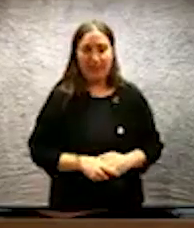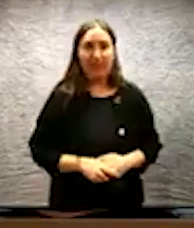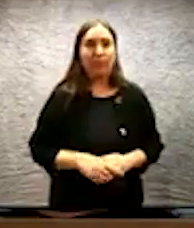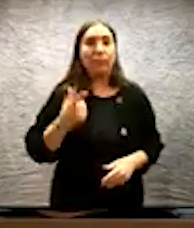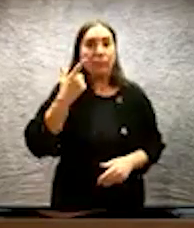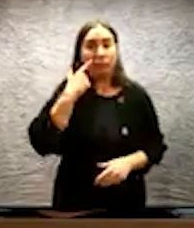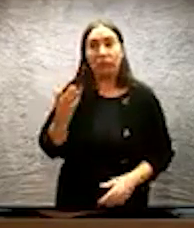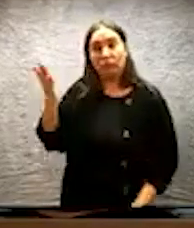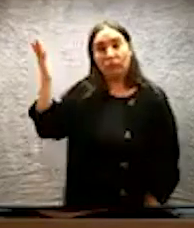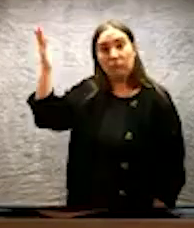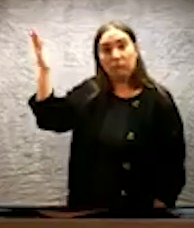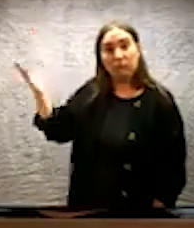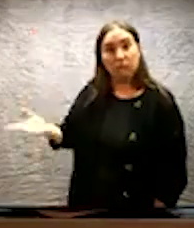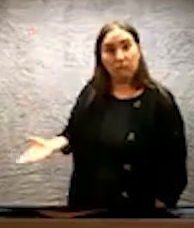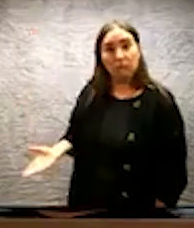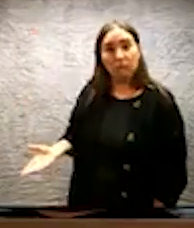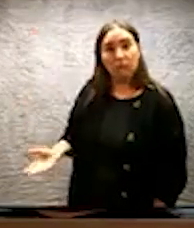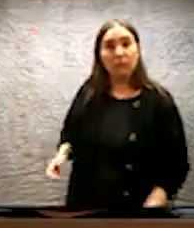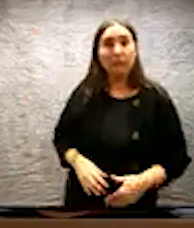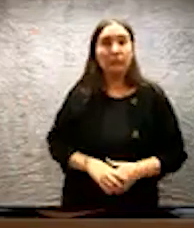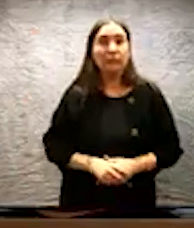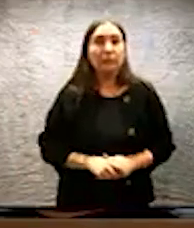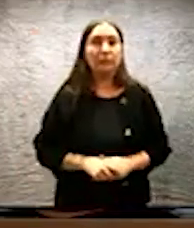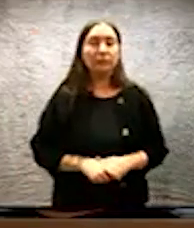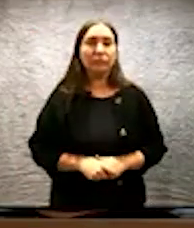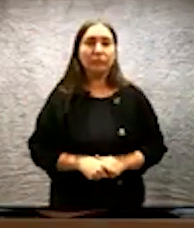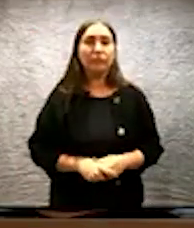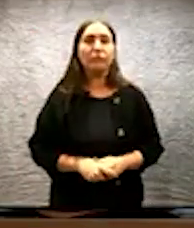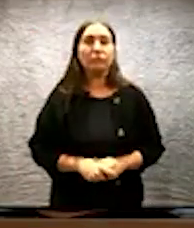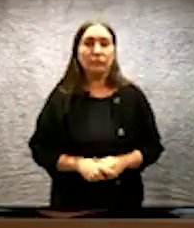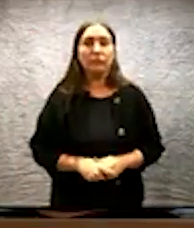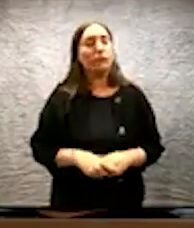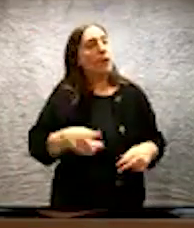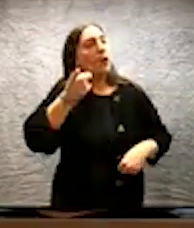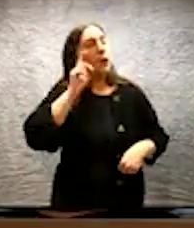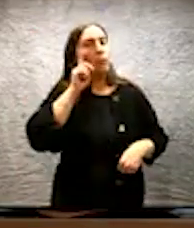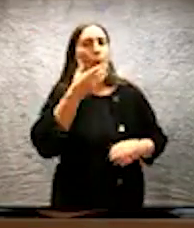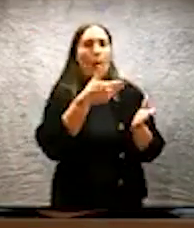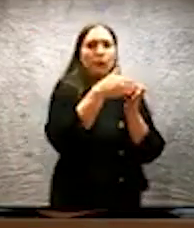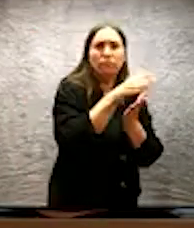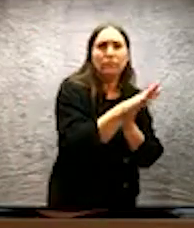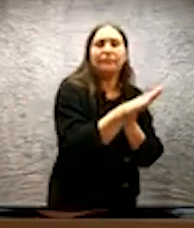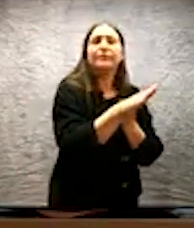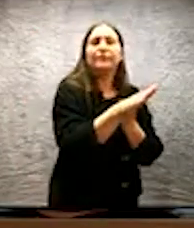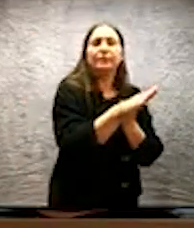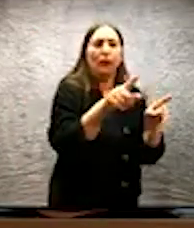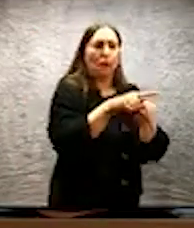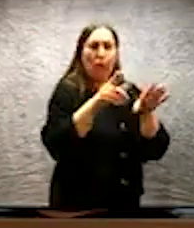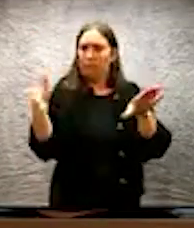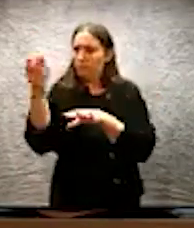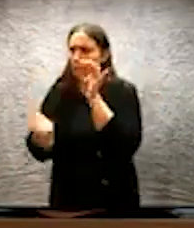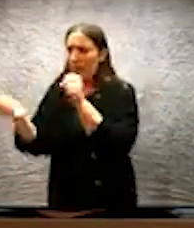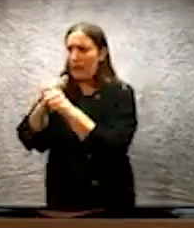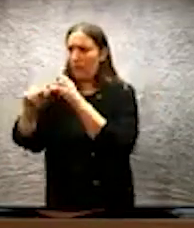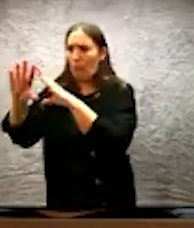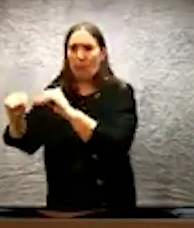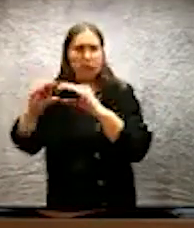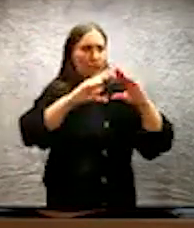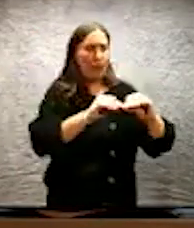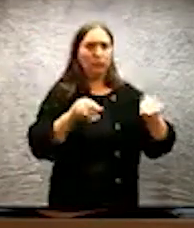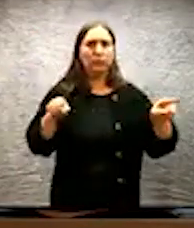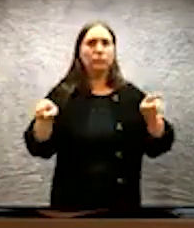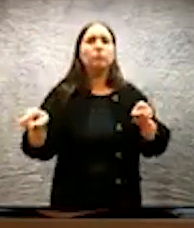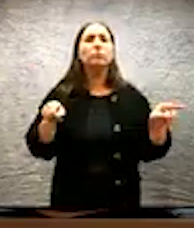d'indiquer clairement les raisons des suppressions ou des créations de postes. Hein.